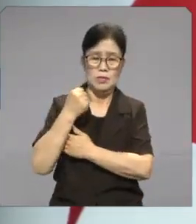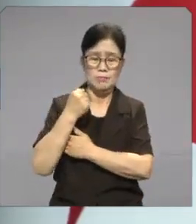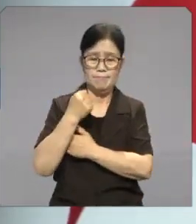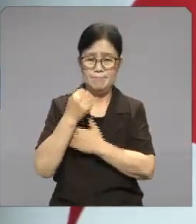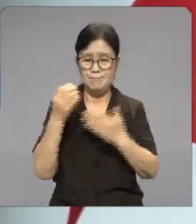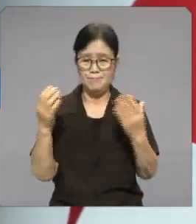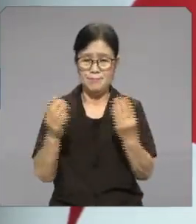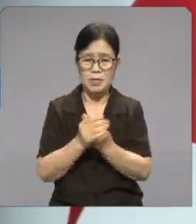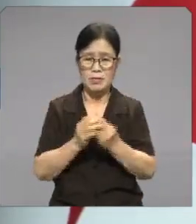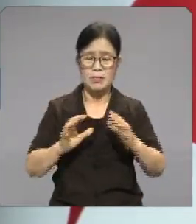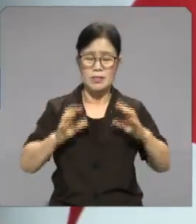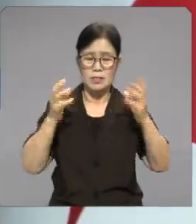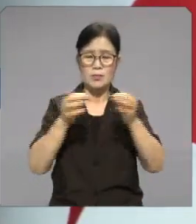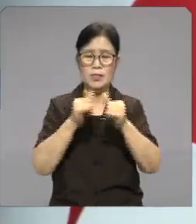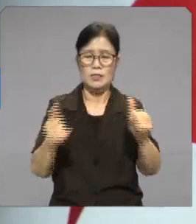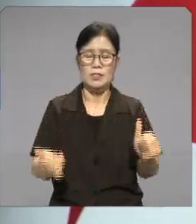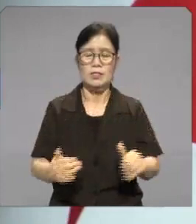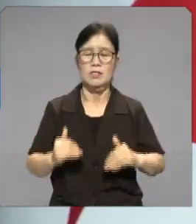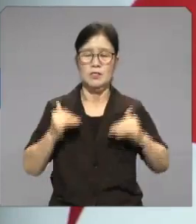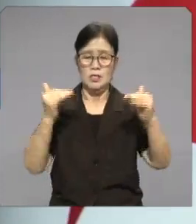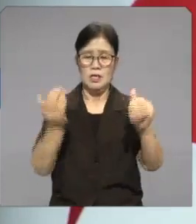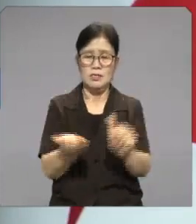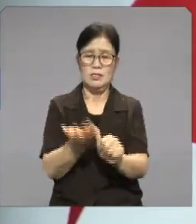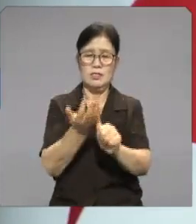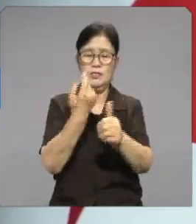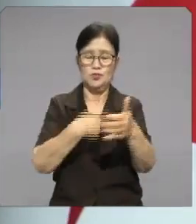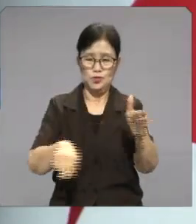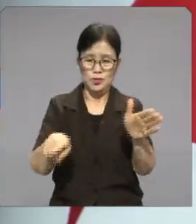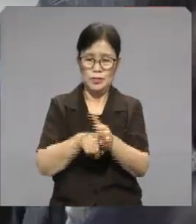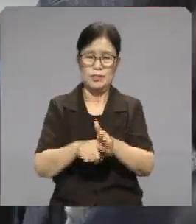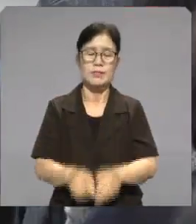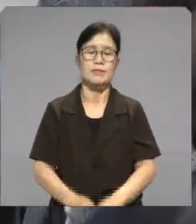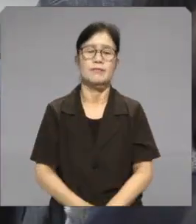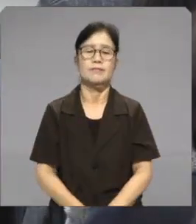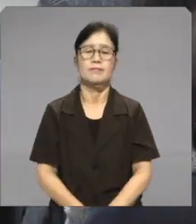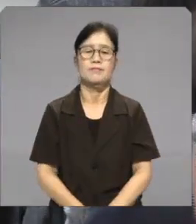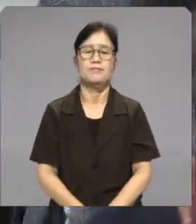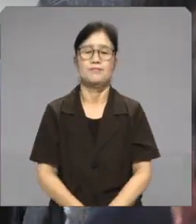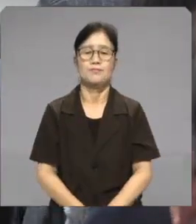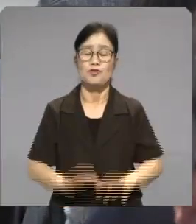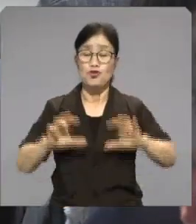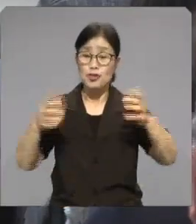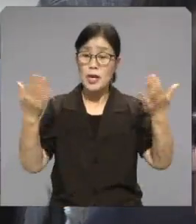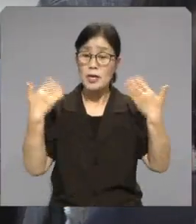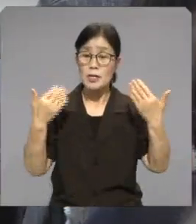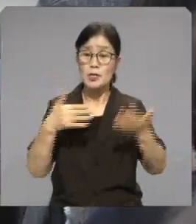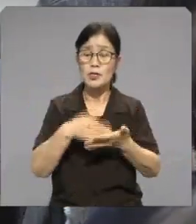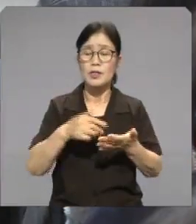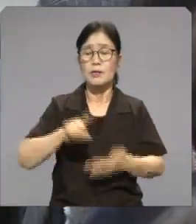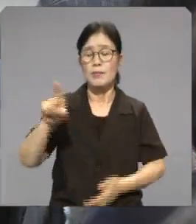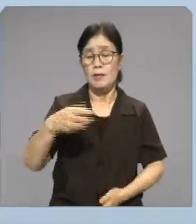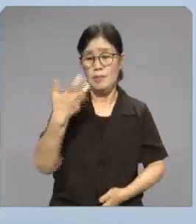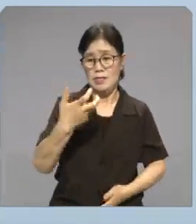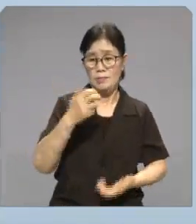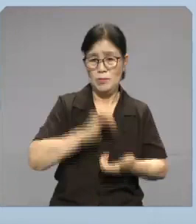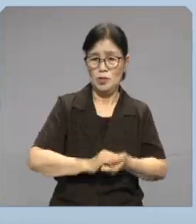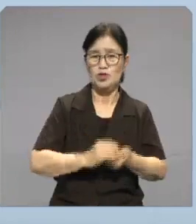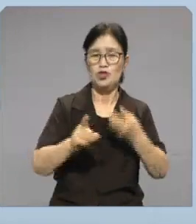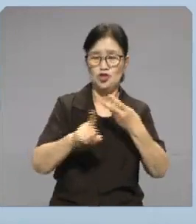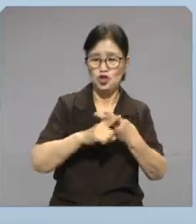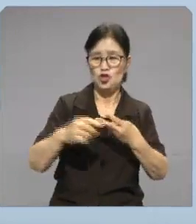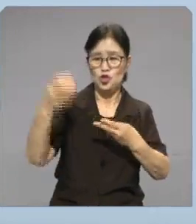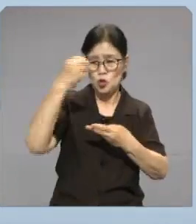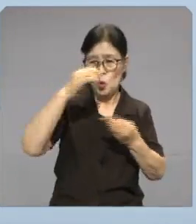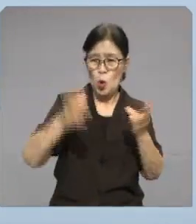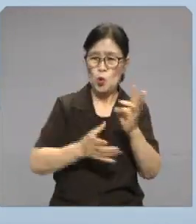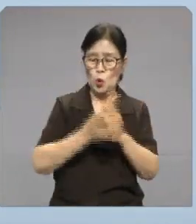역량을 갖춘 글로벌 인재로 성장시키기 위해 국제학교는 180명 정원의 중고등